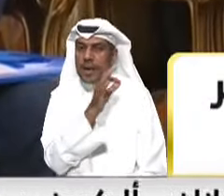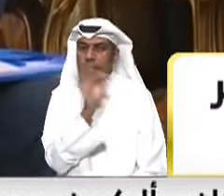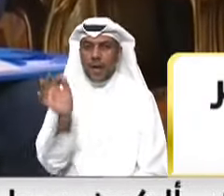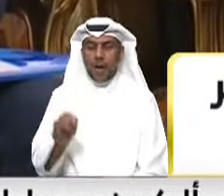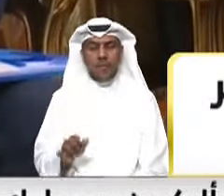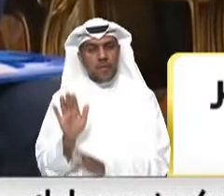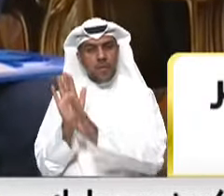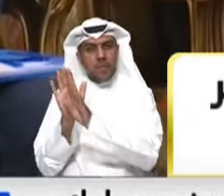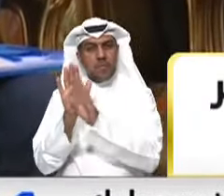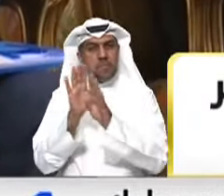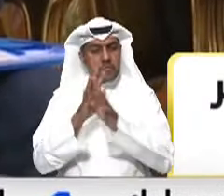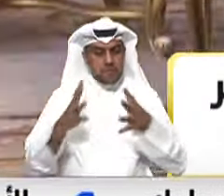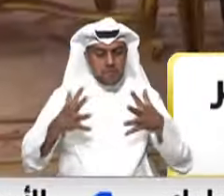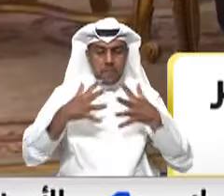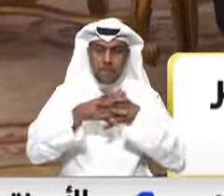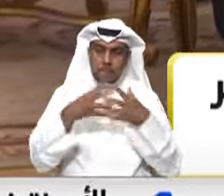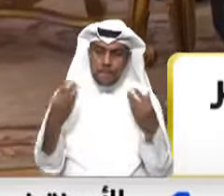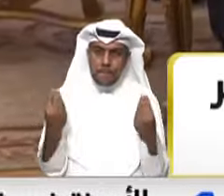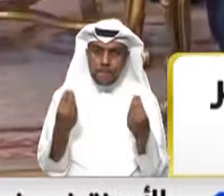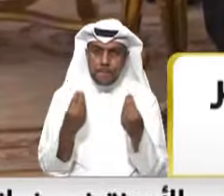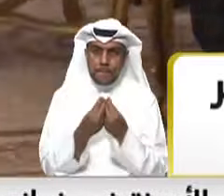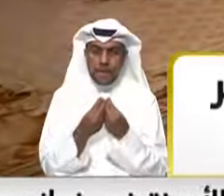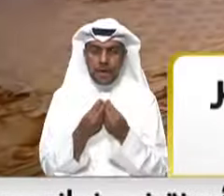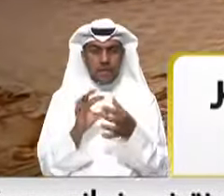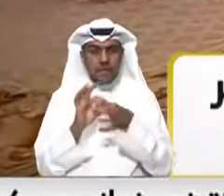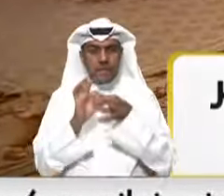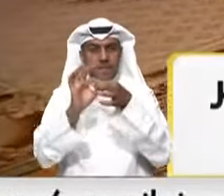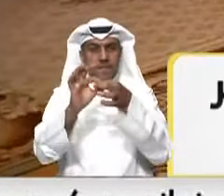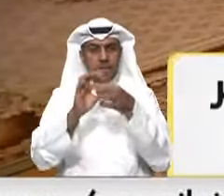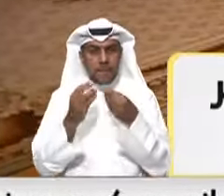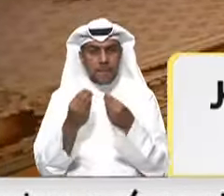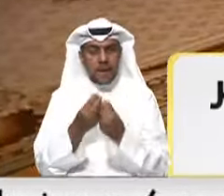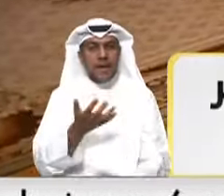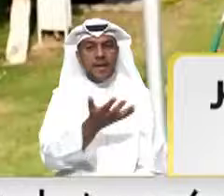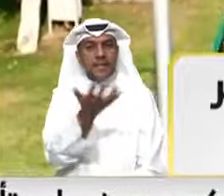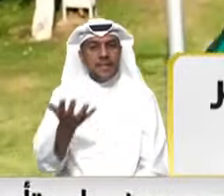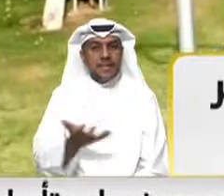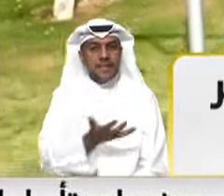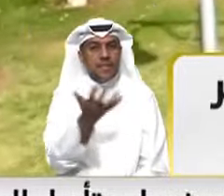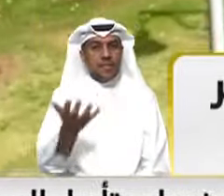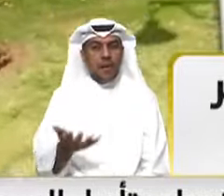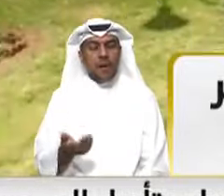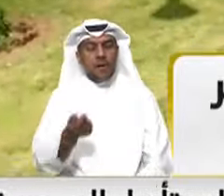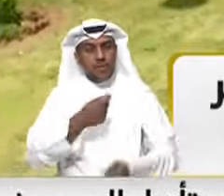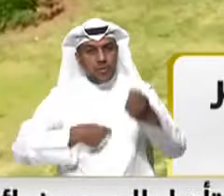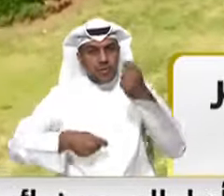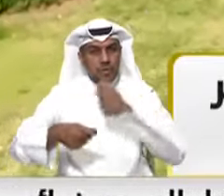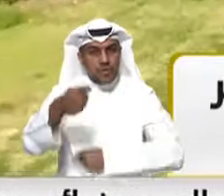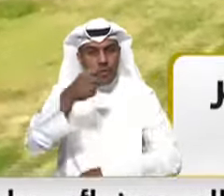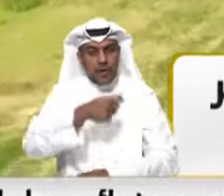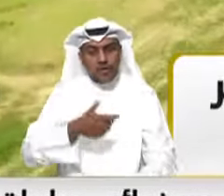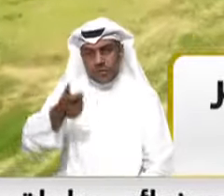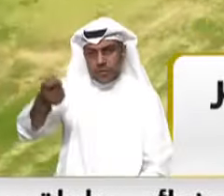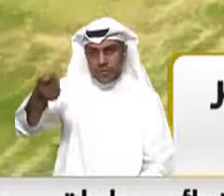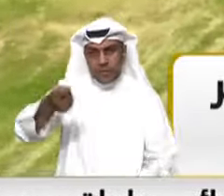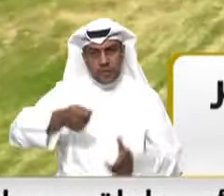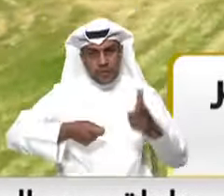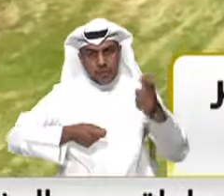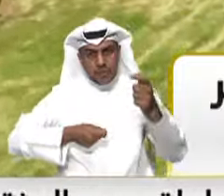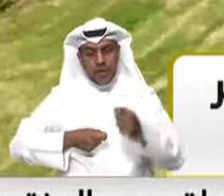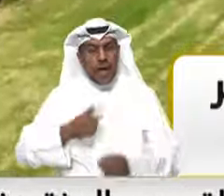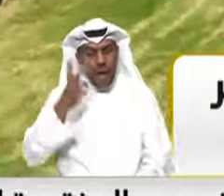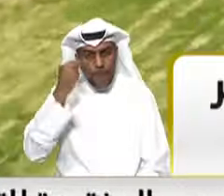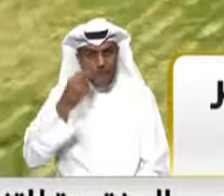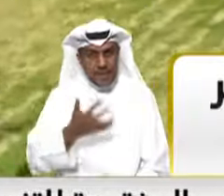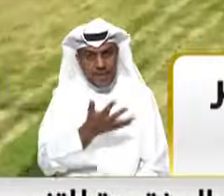بالجهود المصرية الجارية لتحسين المناخ الاستثماري وجذب الاستثمارات وتذليل العقبات أمام